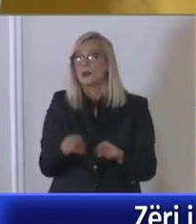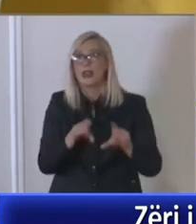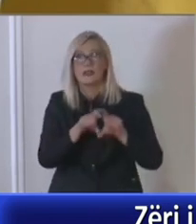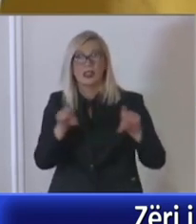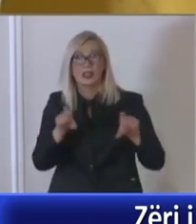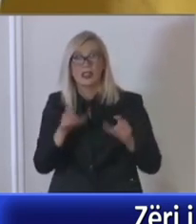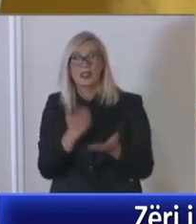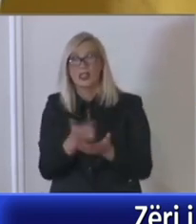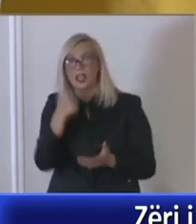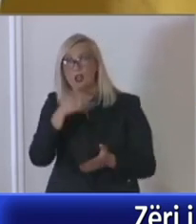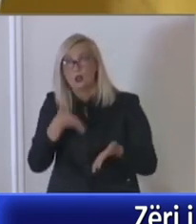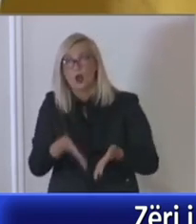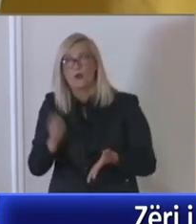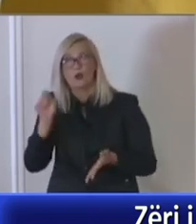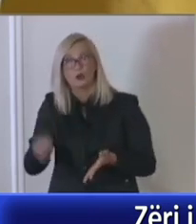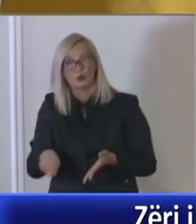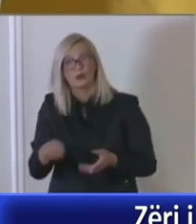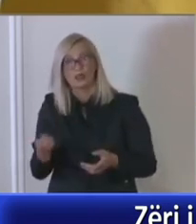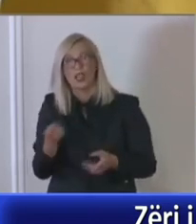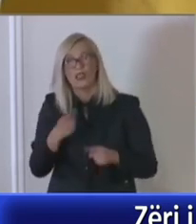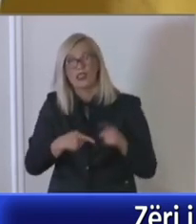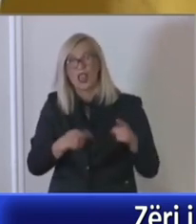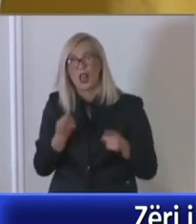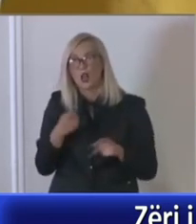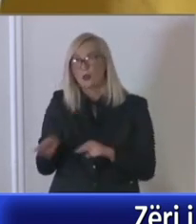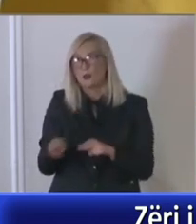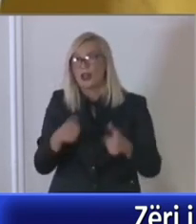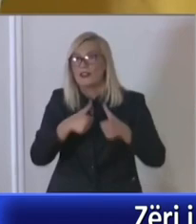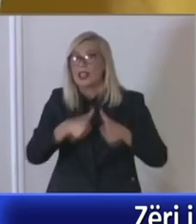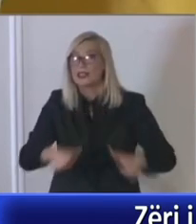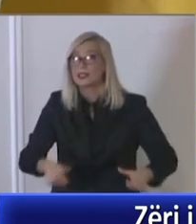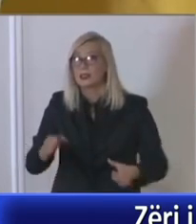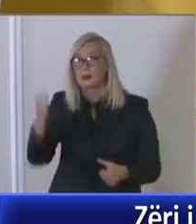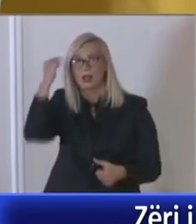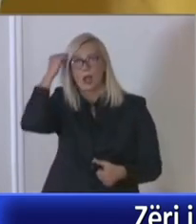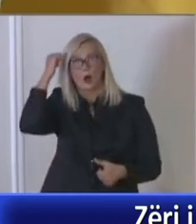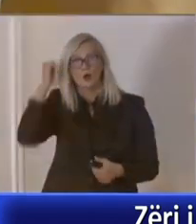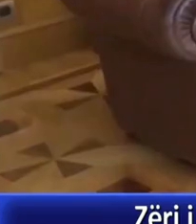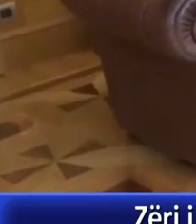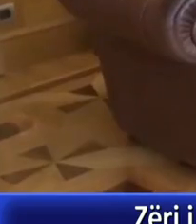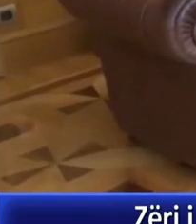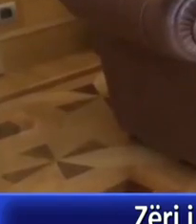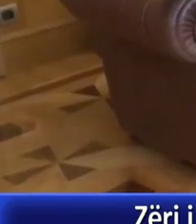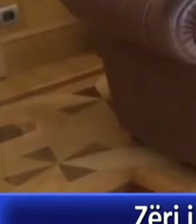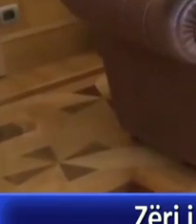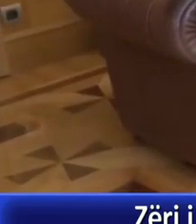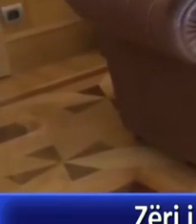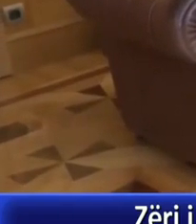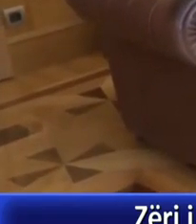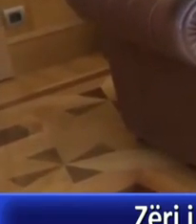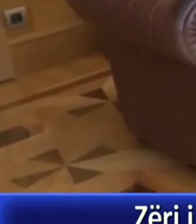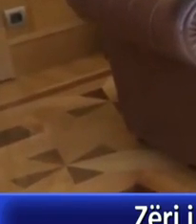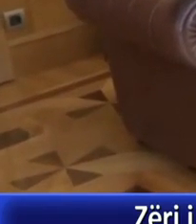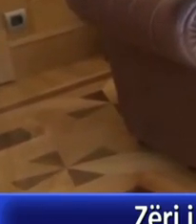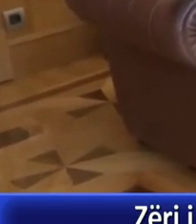kjo gjykatë është pjesë e sistemi drejtësisë të Kosovës e vendosër përkësish në Hakë. Kosova dhe Maqedonia